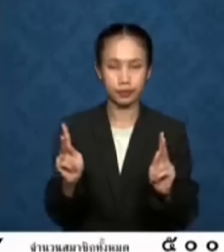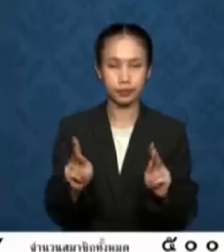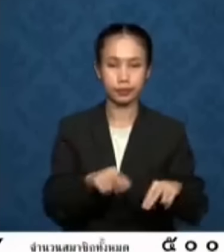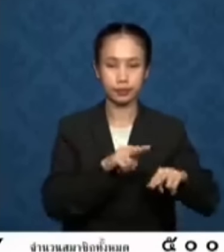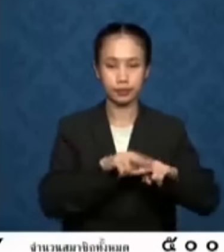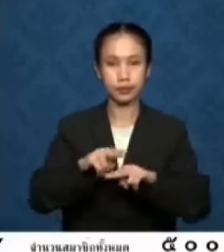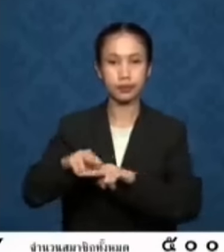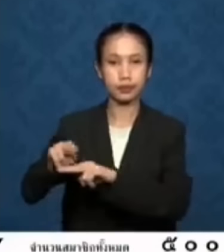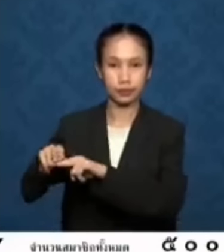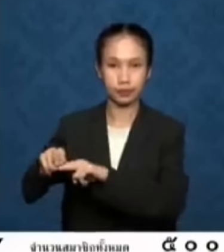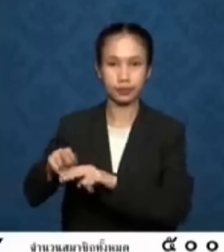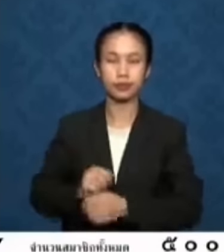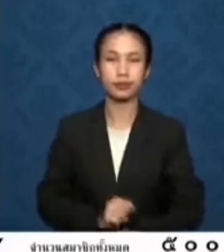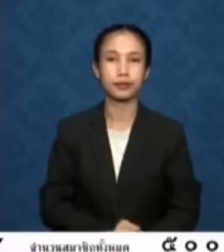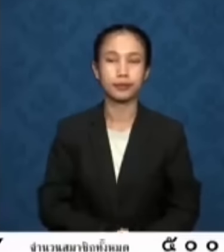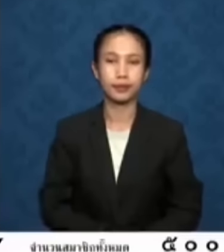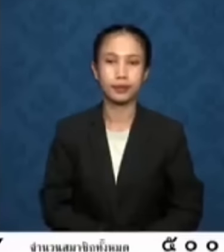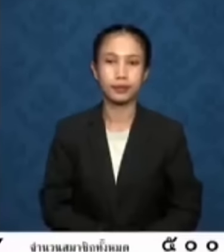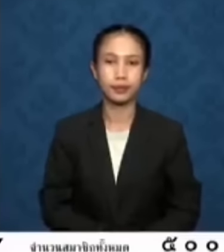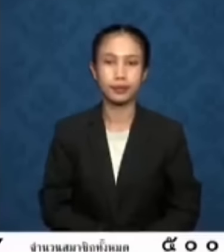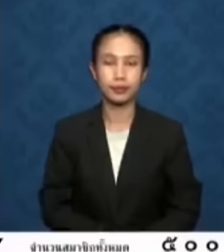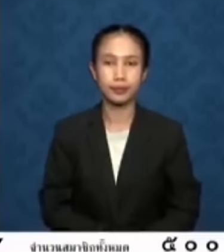ที่นะครับ